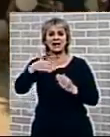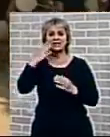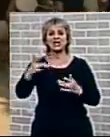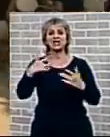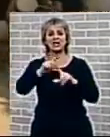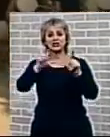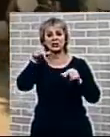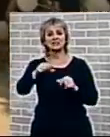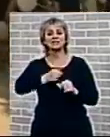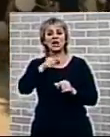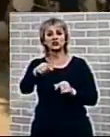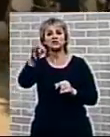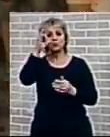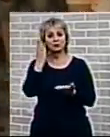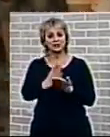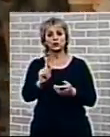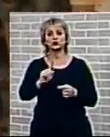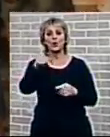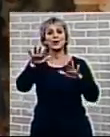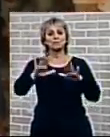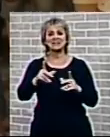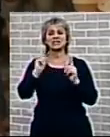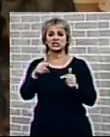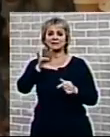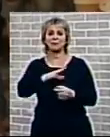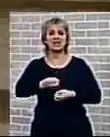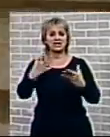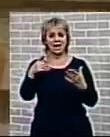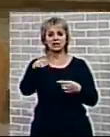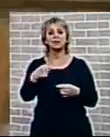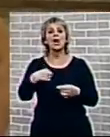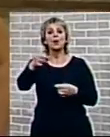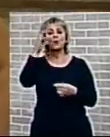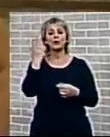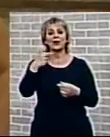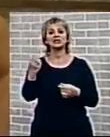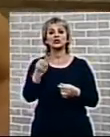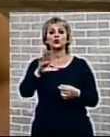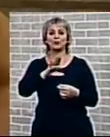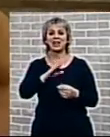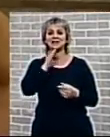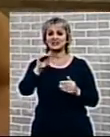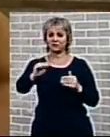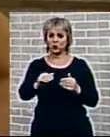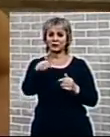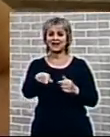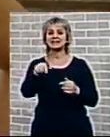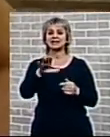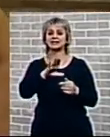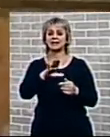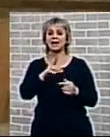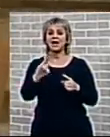кинотеатра. Здесь людям постарше есть что вспомнить. Место было действительно ярким. А я помню, когда еще была девчонкой,